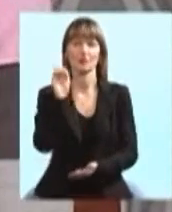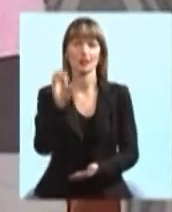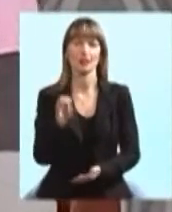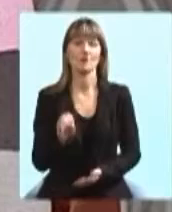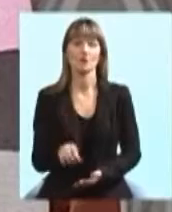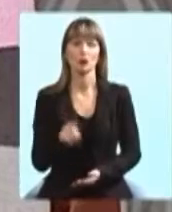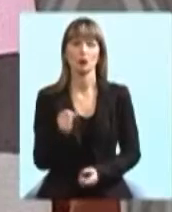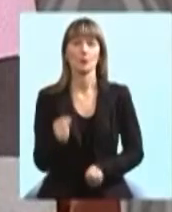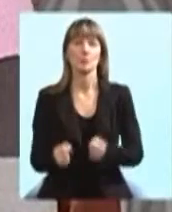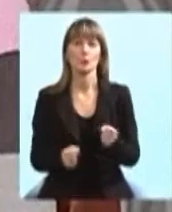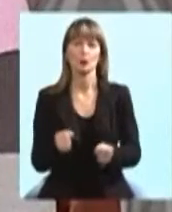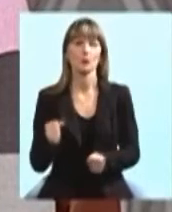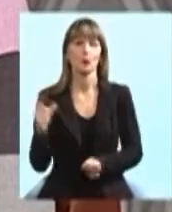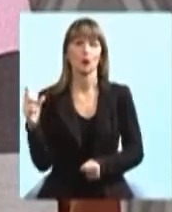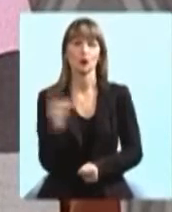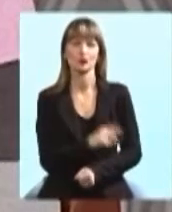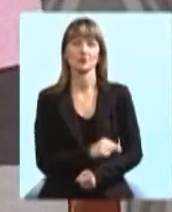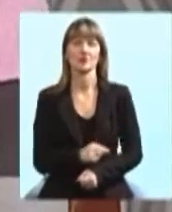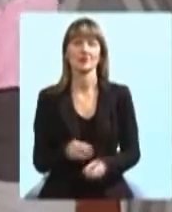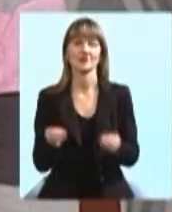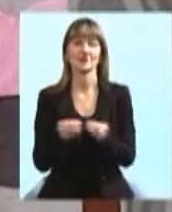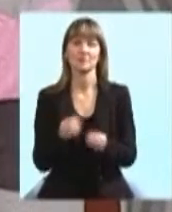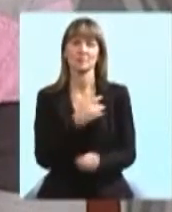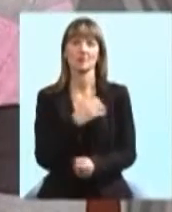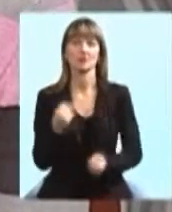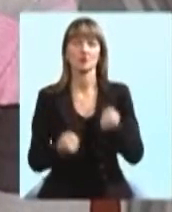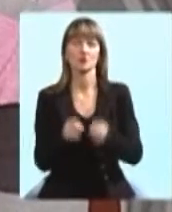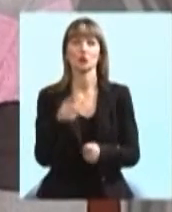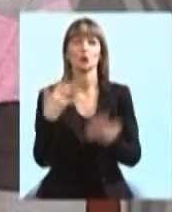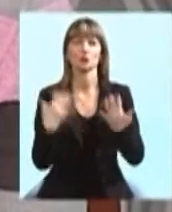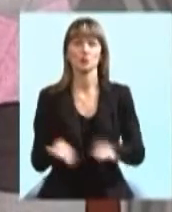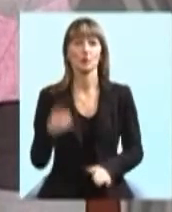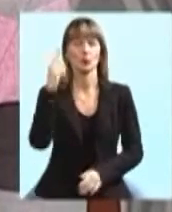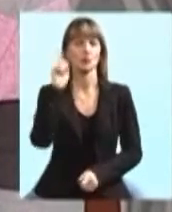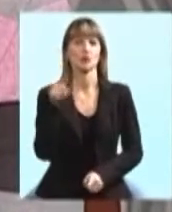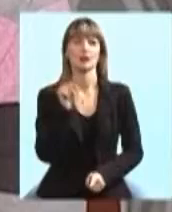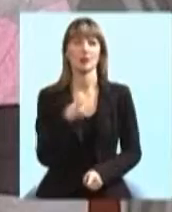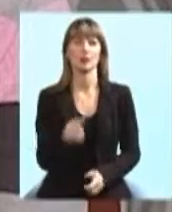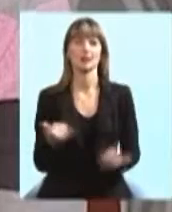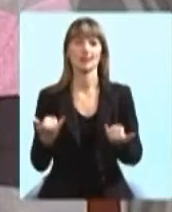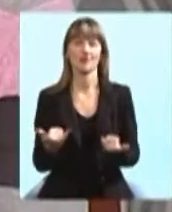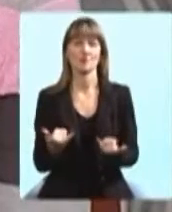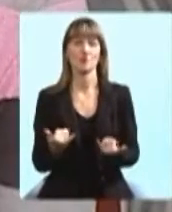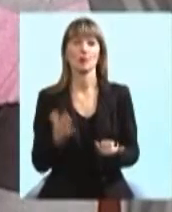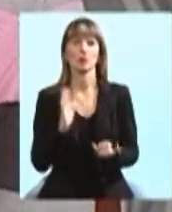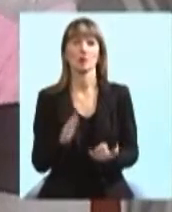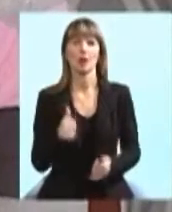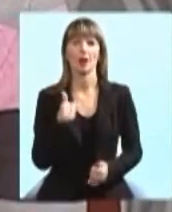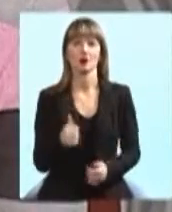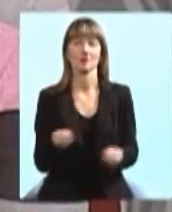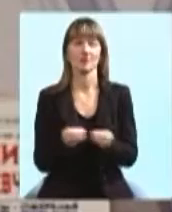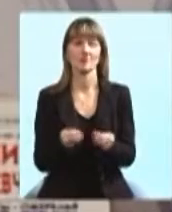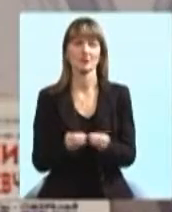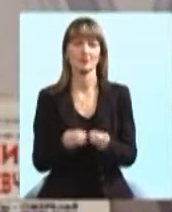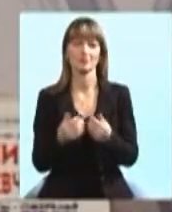тебе пробігає, пролітає буквально десь десяток білих автівок, і ти вже розумієш, що тобі сьогодні прийде якихось 10 гарних